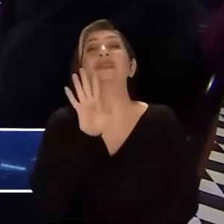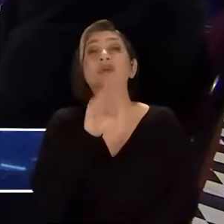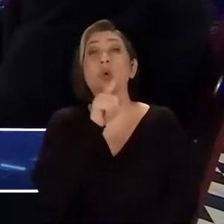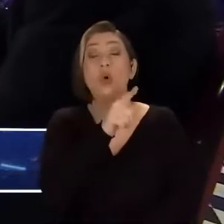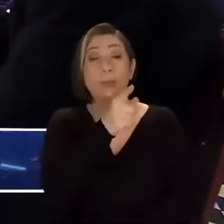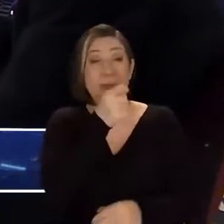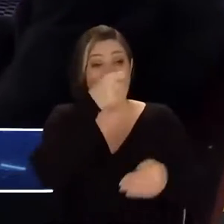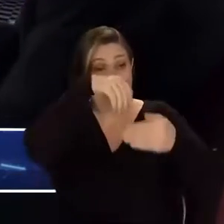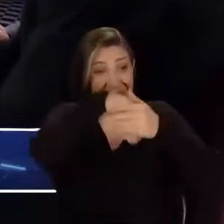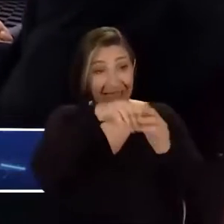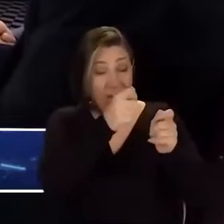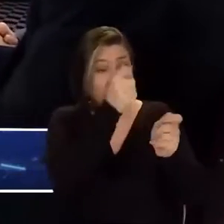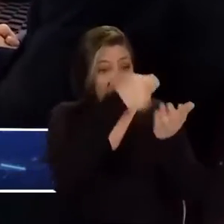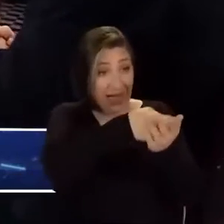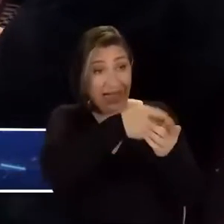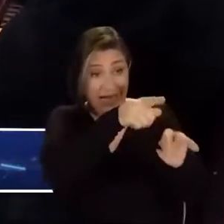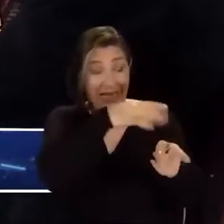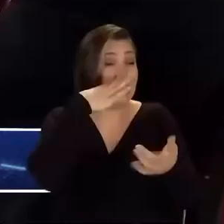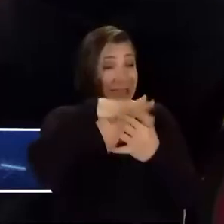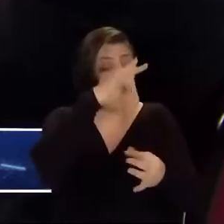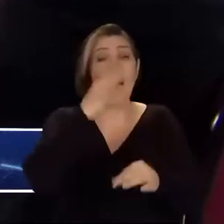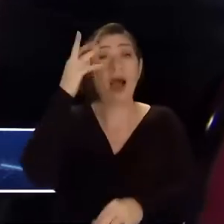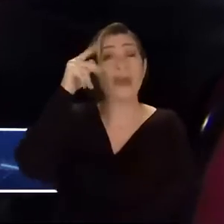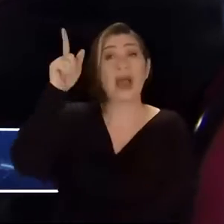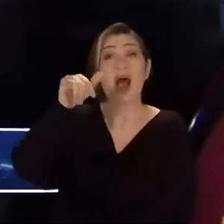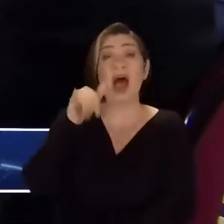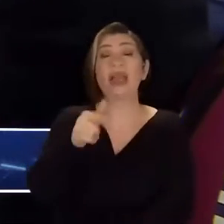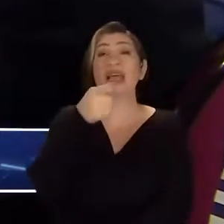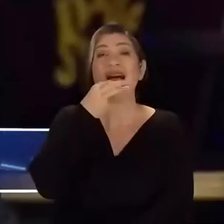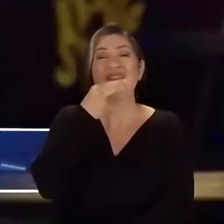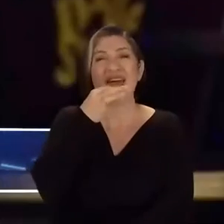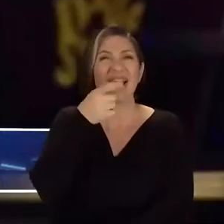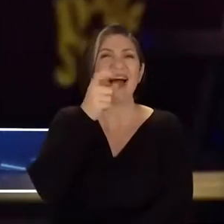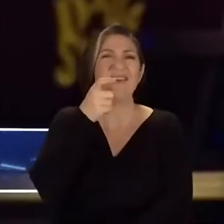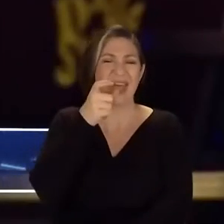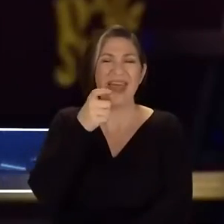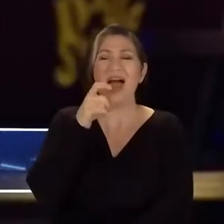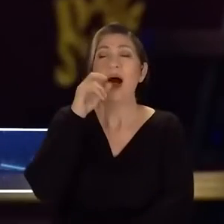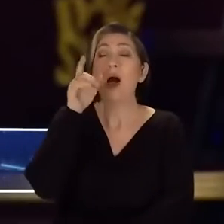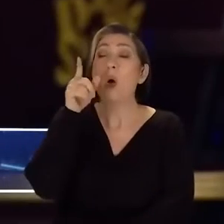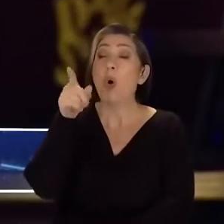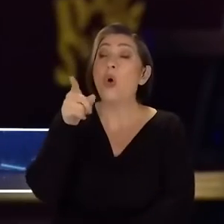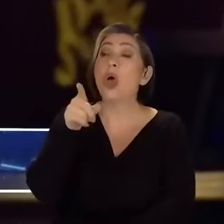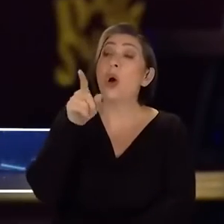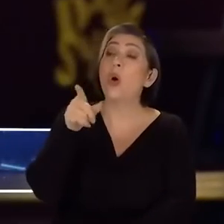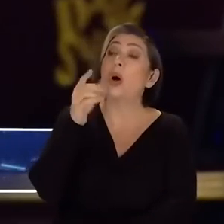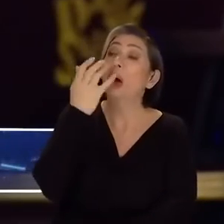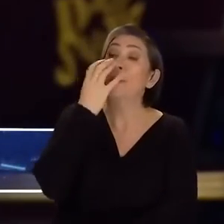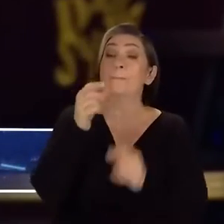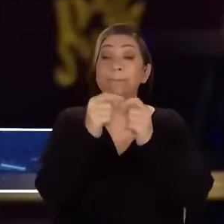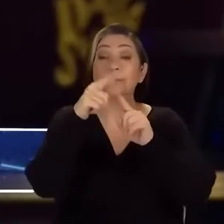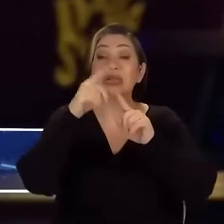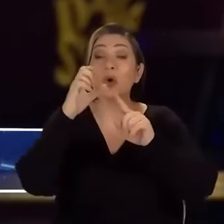yapma ihtiyacındaki olan insanlarla New York'ta aynı kahveyi 10 yıldır aynı fiyata alan insanın beklentileri Bitcoin'den çok